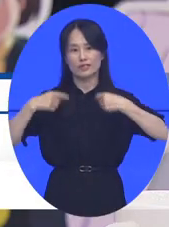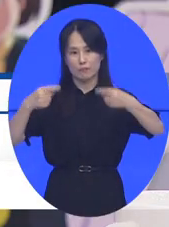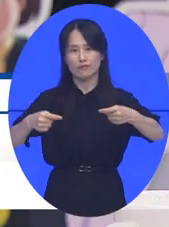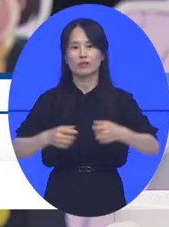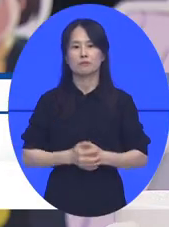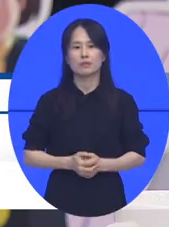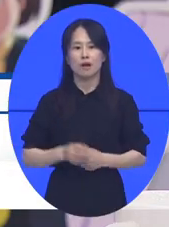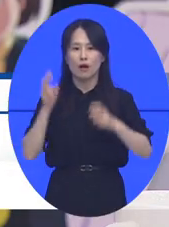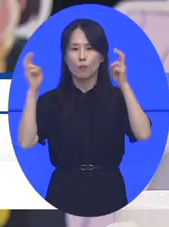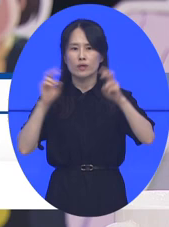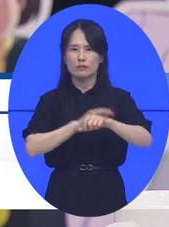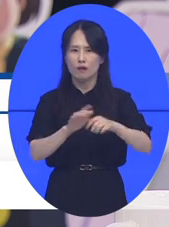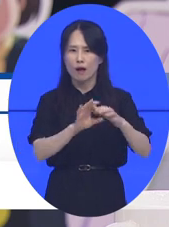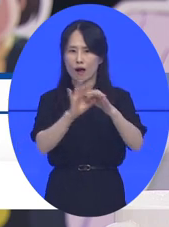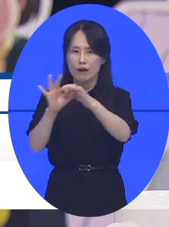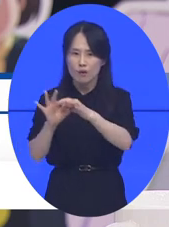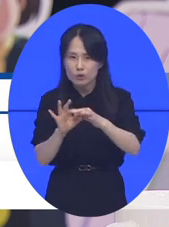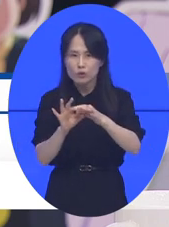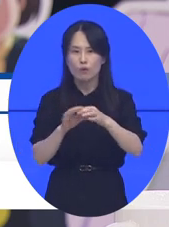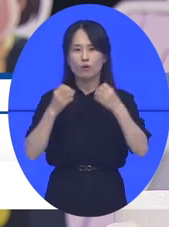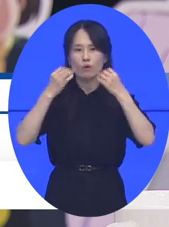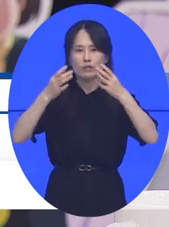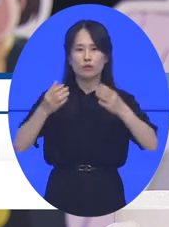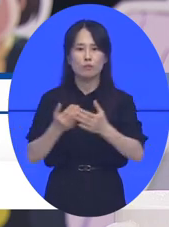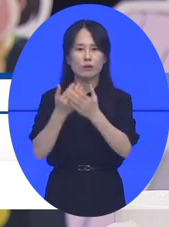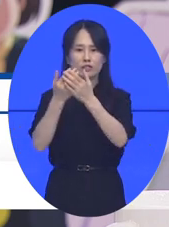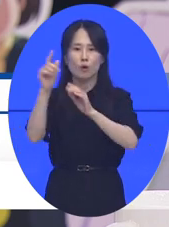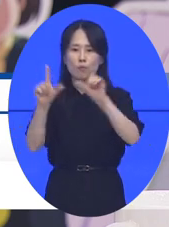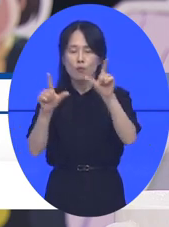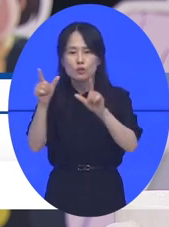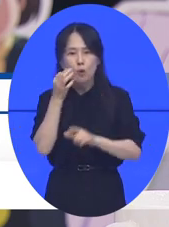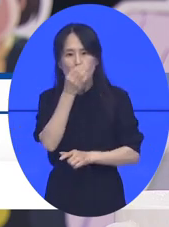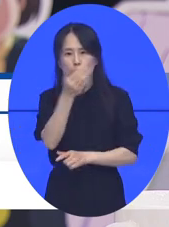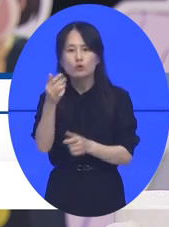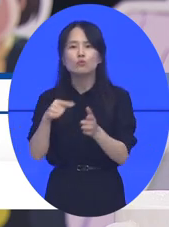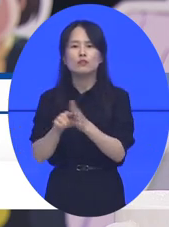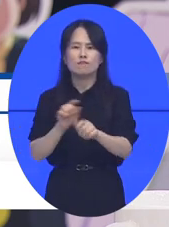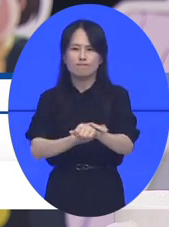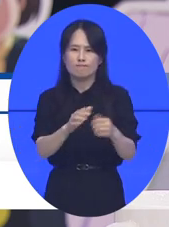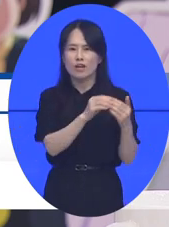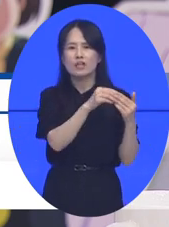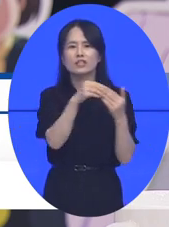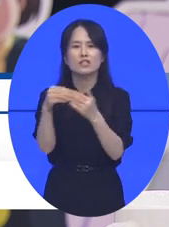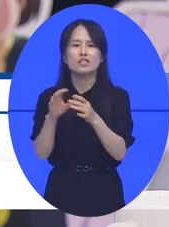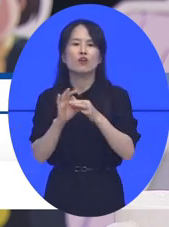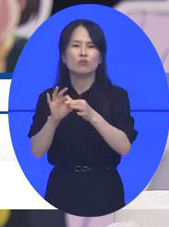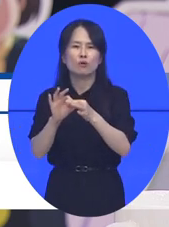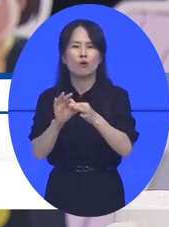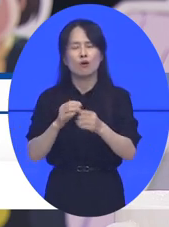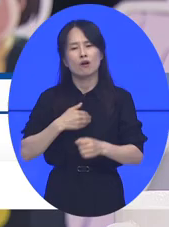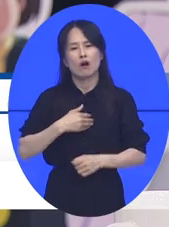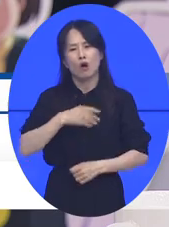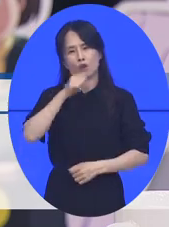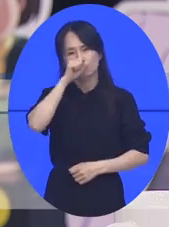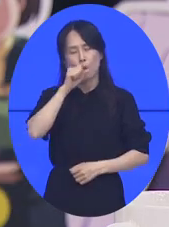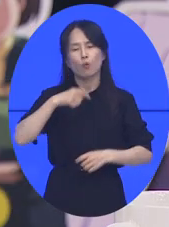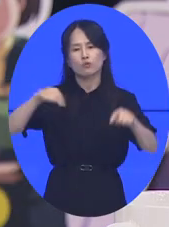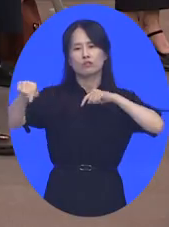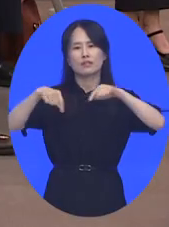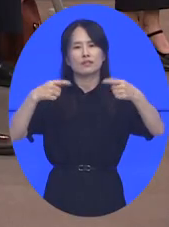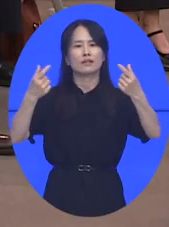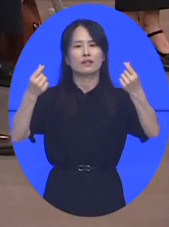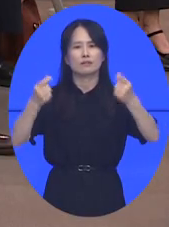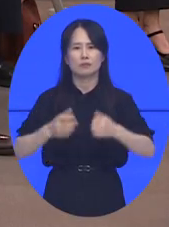잘 연결시키고 또 새로운 성장 모델을 할수 있도록 각각 잘 넛지해 주시는 게 저는 사실 공적인 좋은 정책이라고